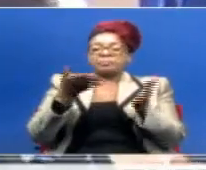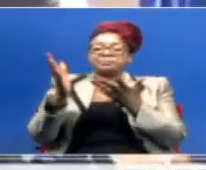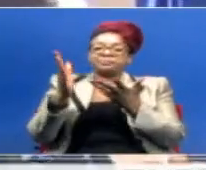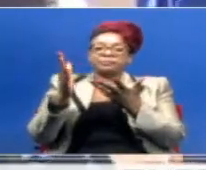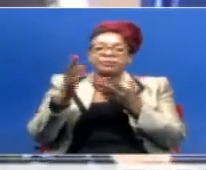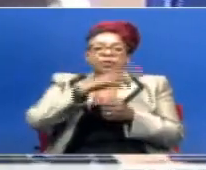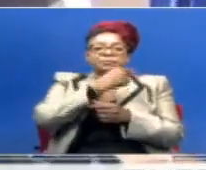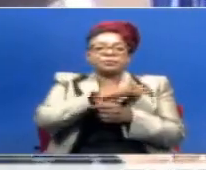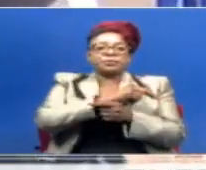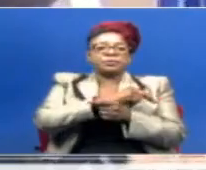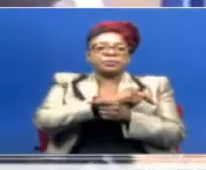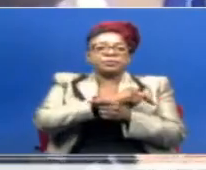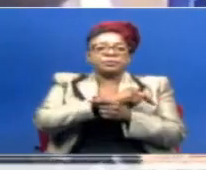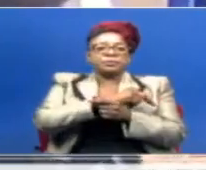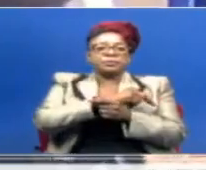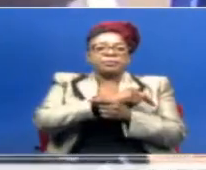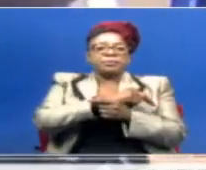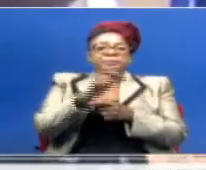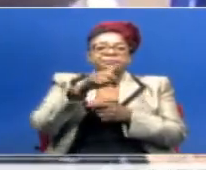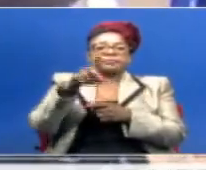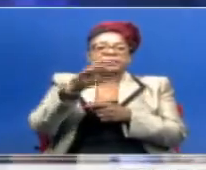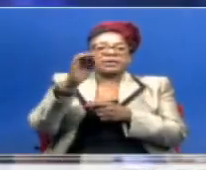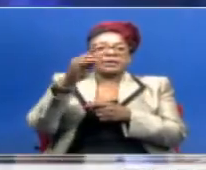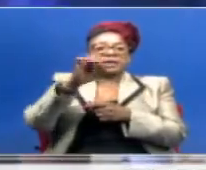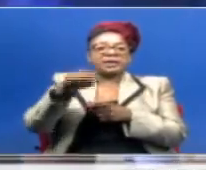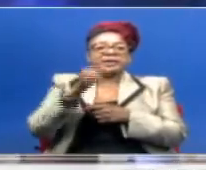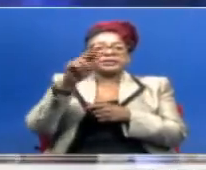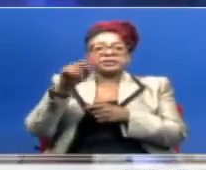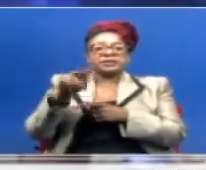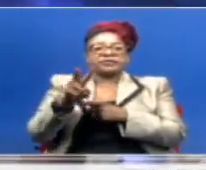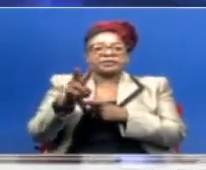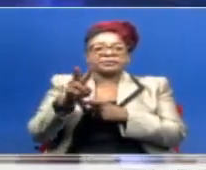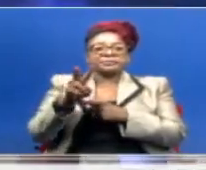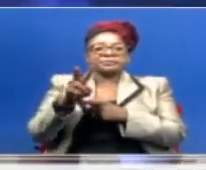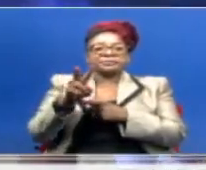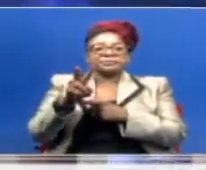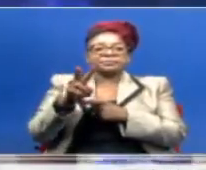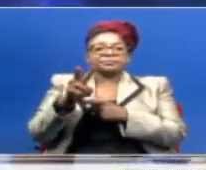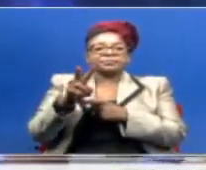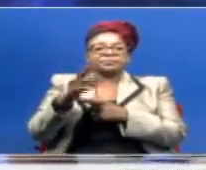Zakius Masame, NTV, Kakamega.